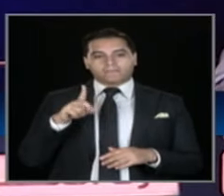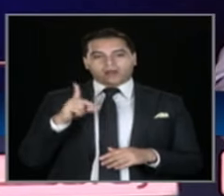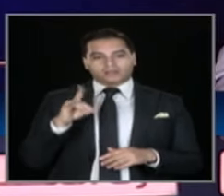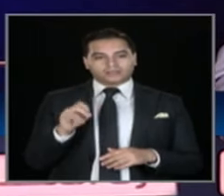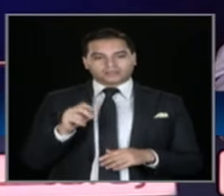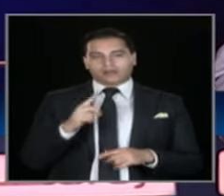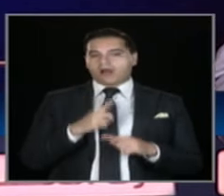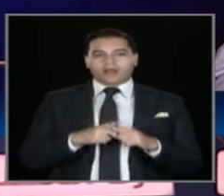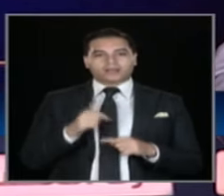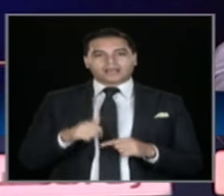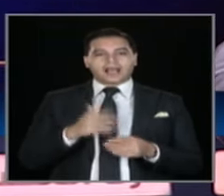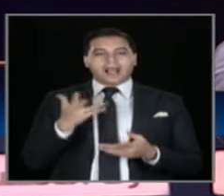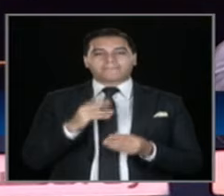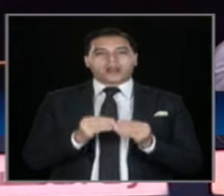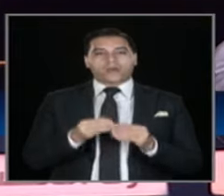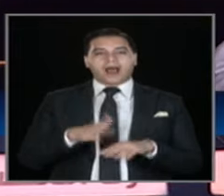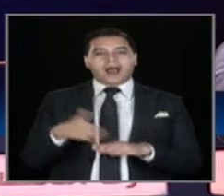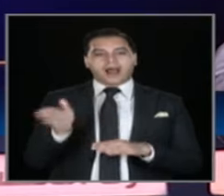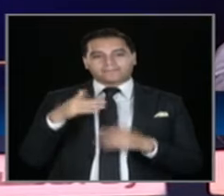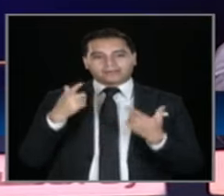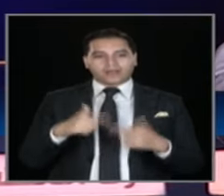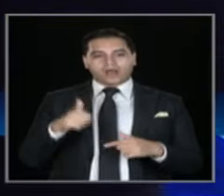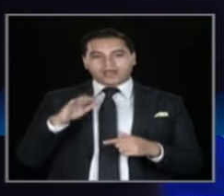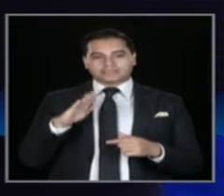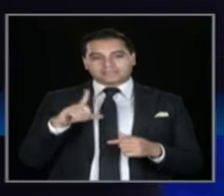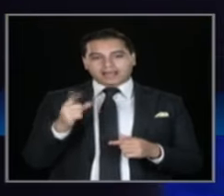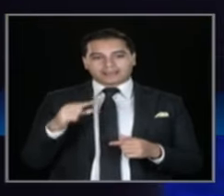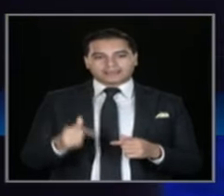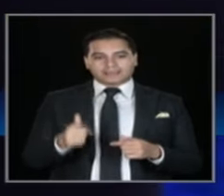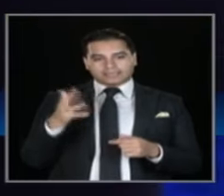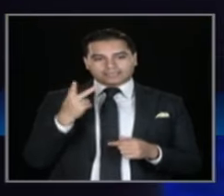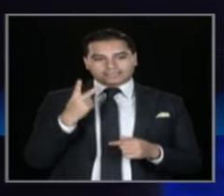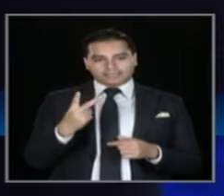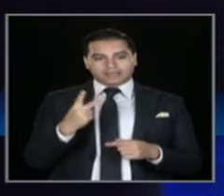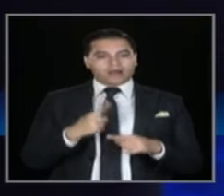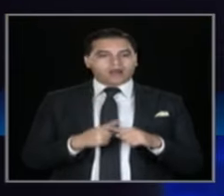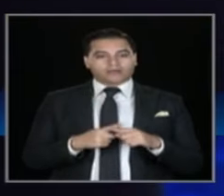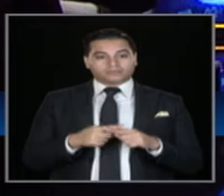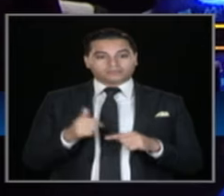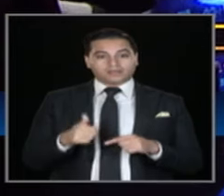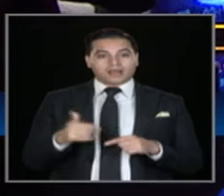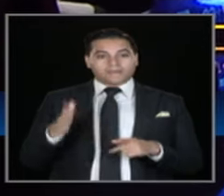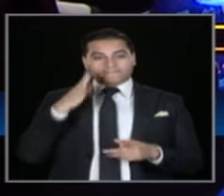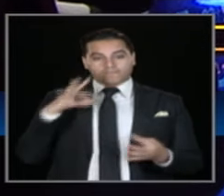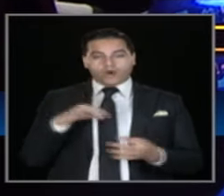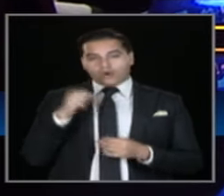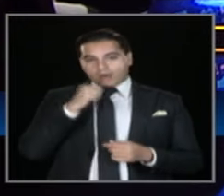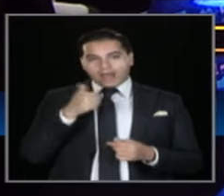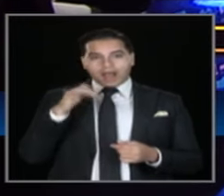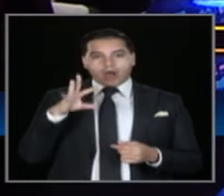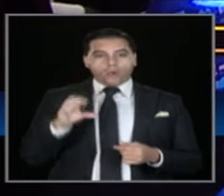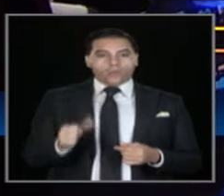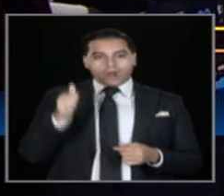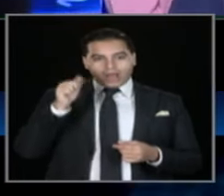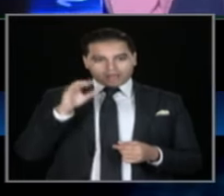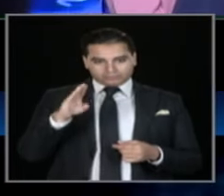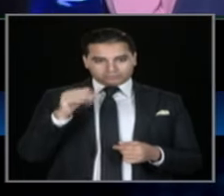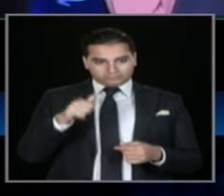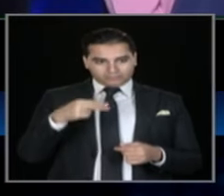غلط. كم عدد ألوان علم دولة أيسلندا؟ أيسلندا 2. غلط. من هو ملحن أغنية أهواك لعبد الحليم